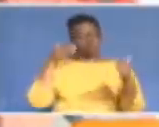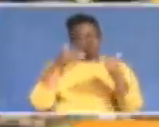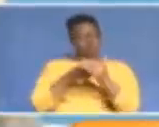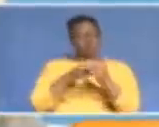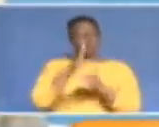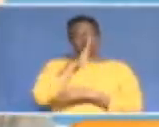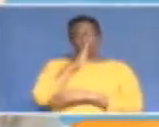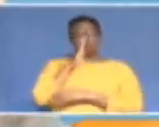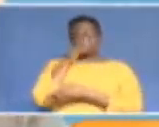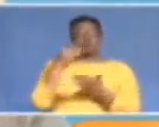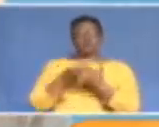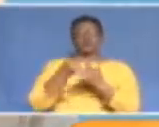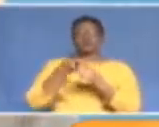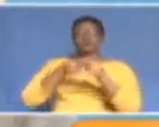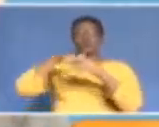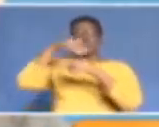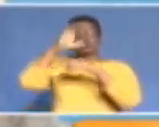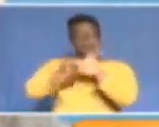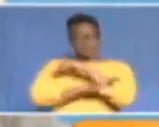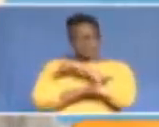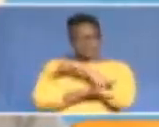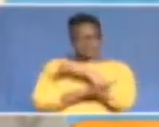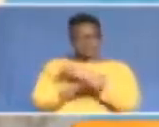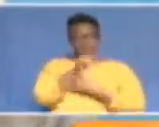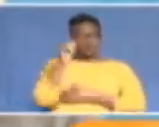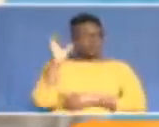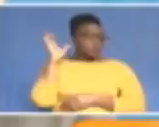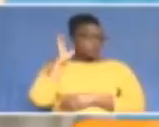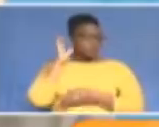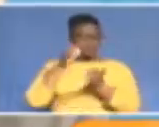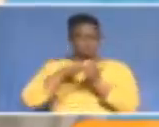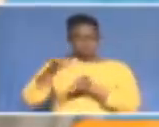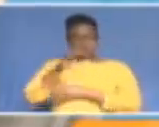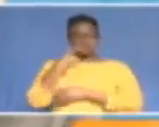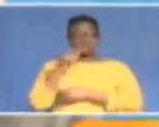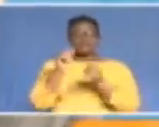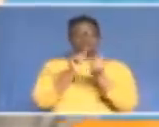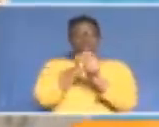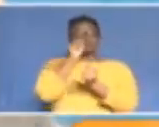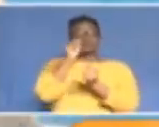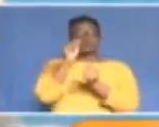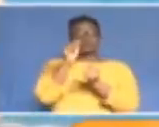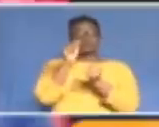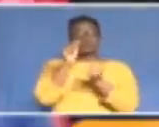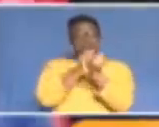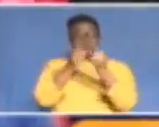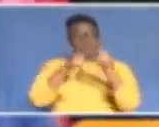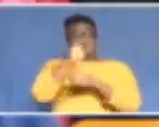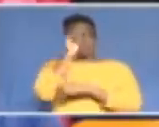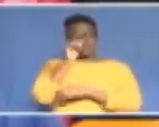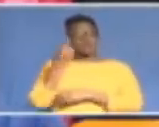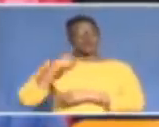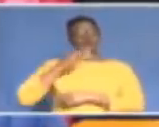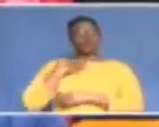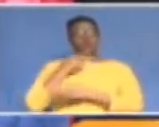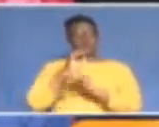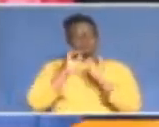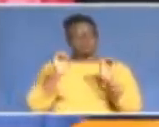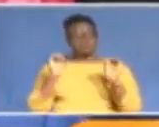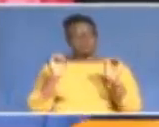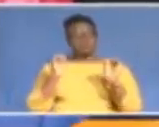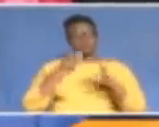ughaibuni. Na mumesikia kadhiani wamesema hiyo 16% VAT hatutaki. Honorable